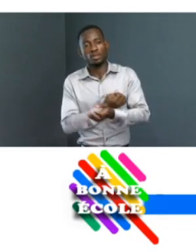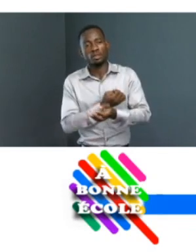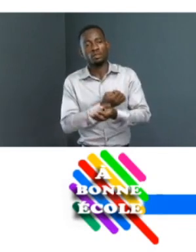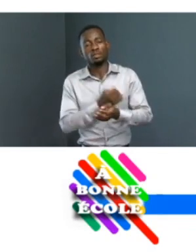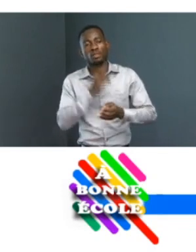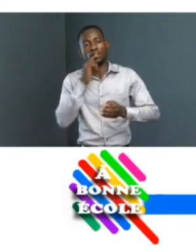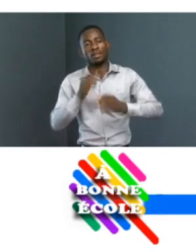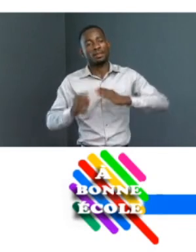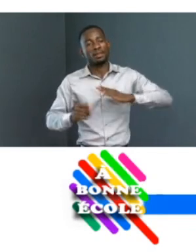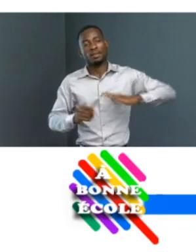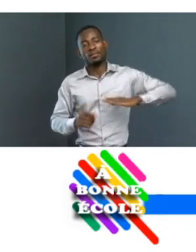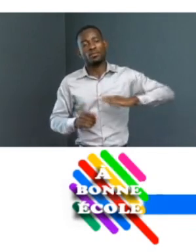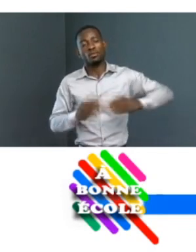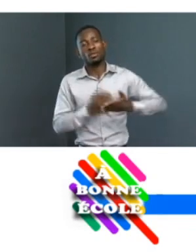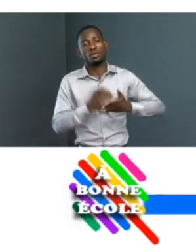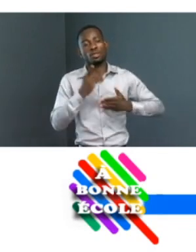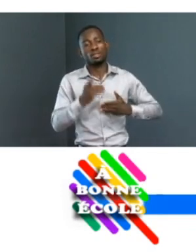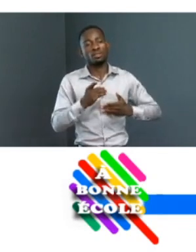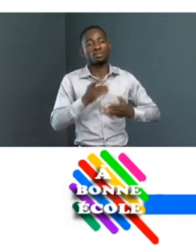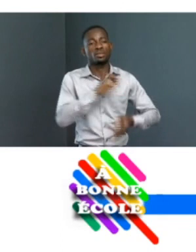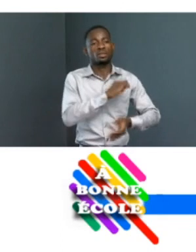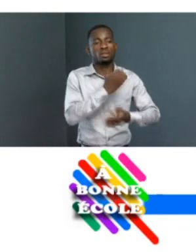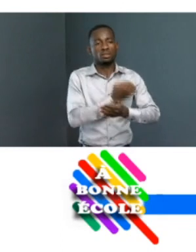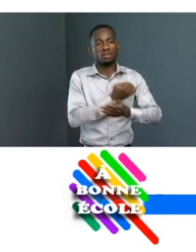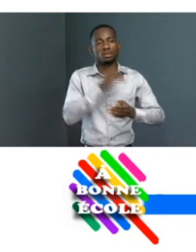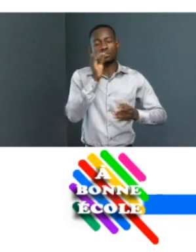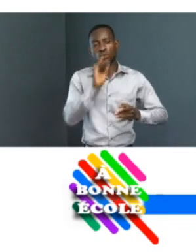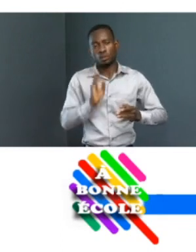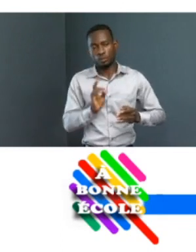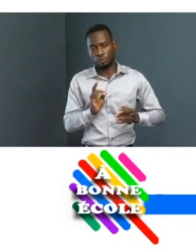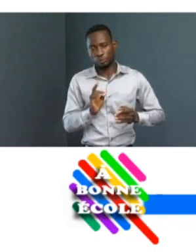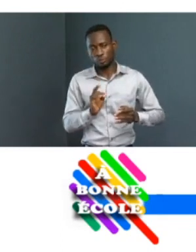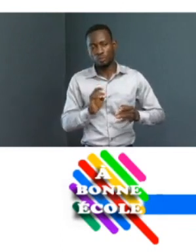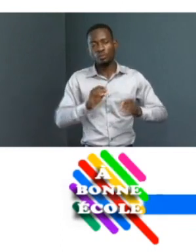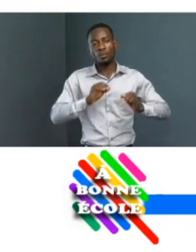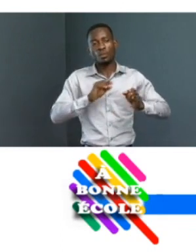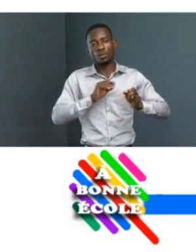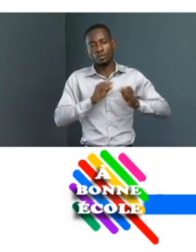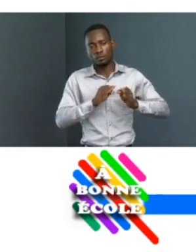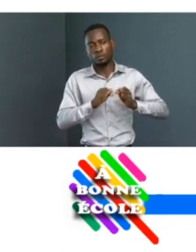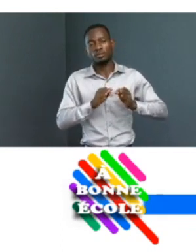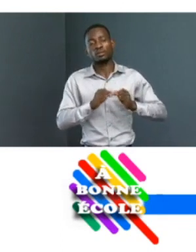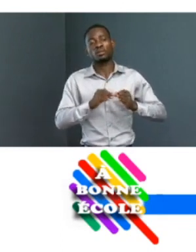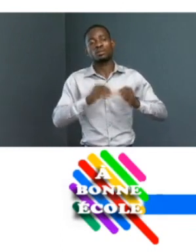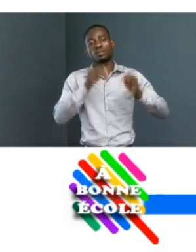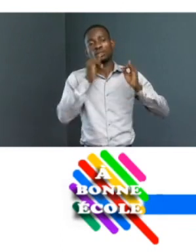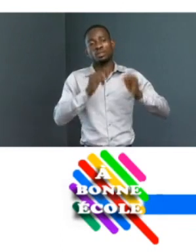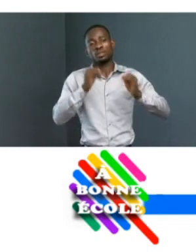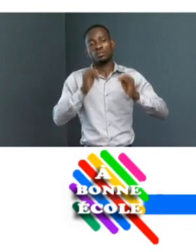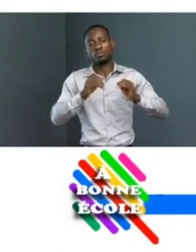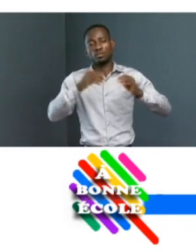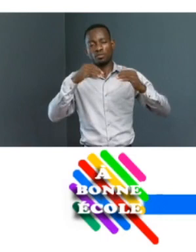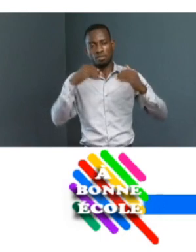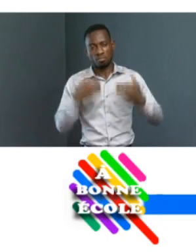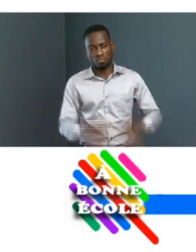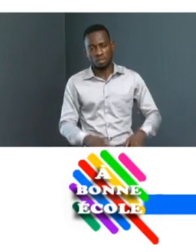est inférieur à la dépense énergétique. Donc, ce qui veut dire que l'individu va perdre du poids si sa